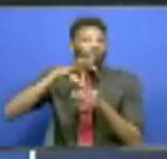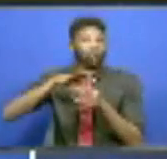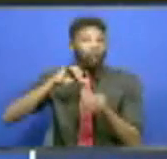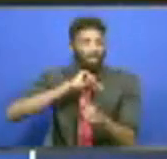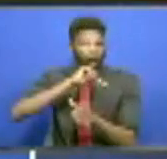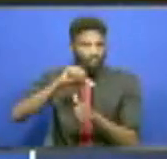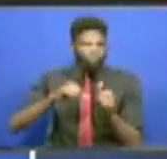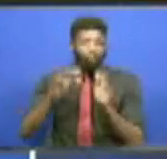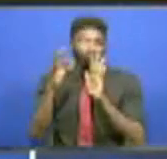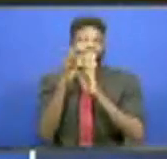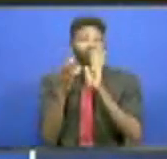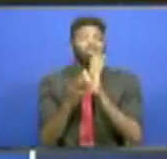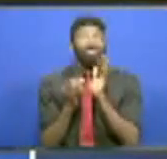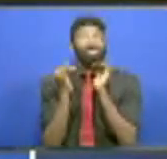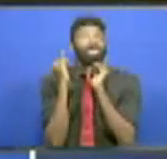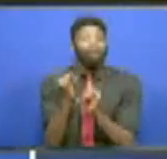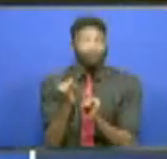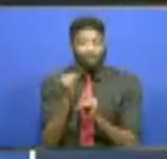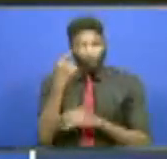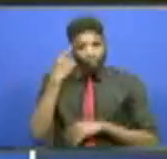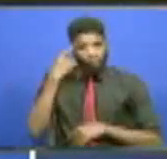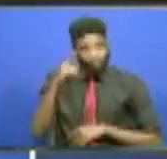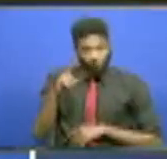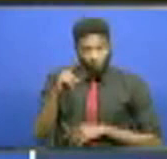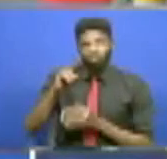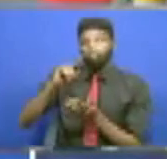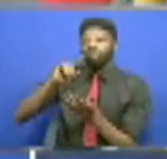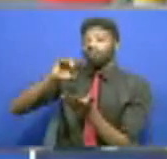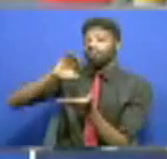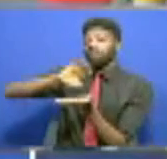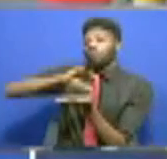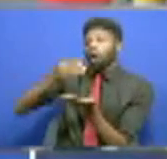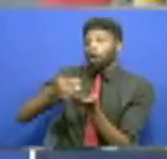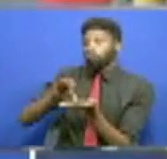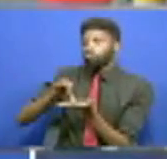wa mapato miongoni mwa serikali za kaunti.